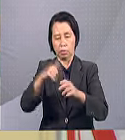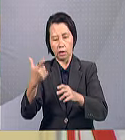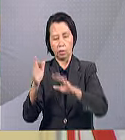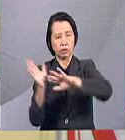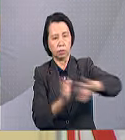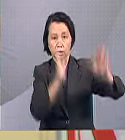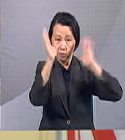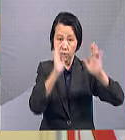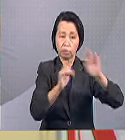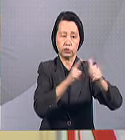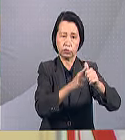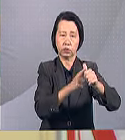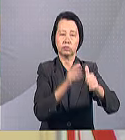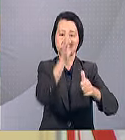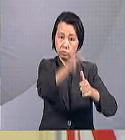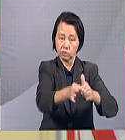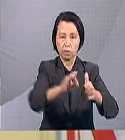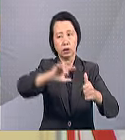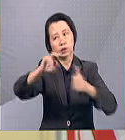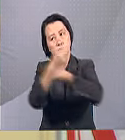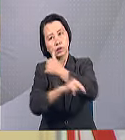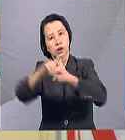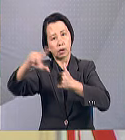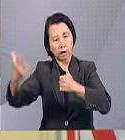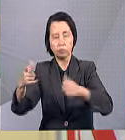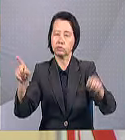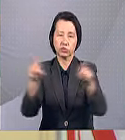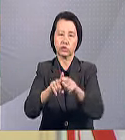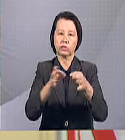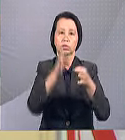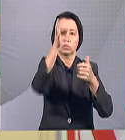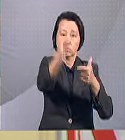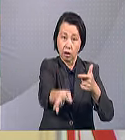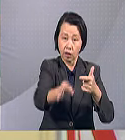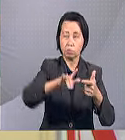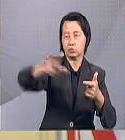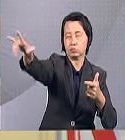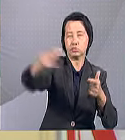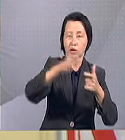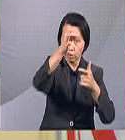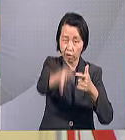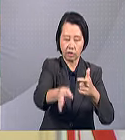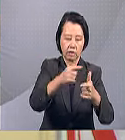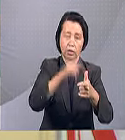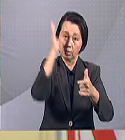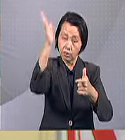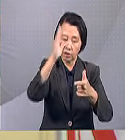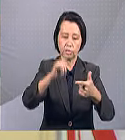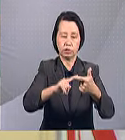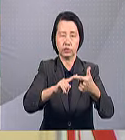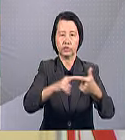antara negara-negara lain yang turut menangguhkan penghantaran jemaah haji mereka